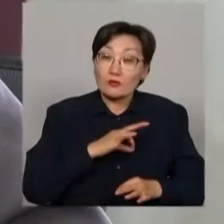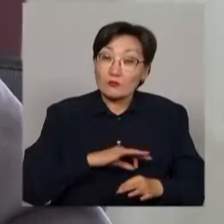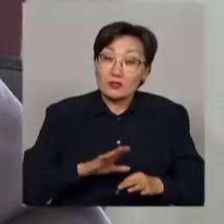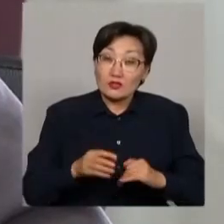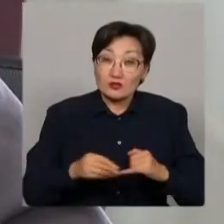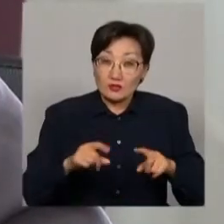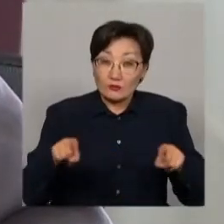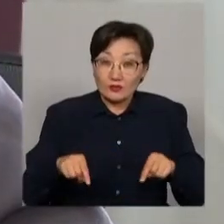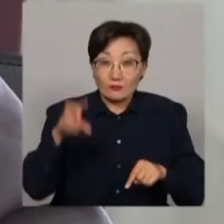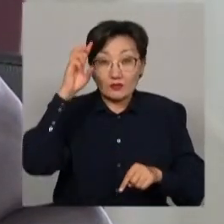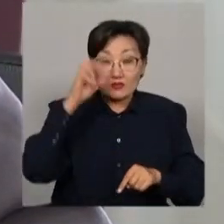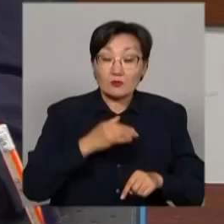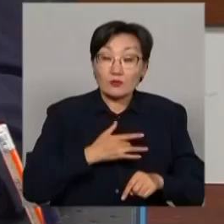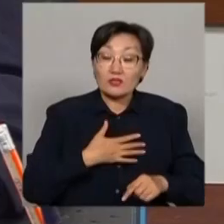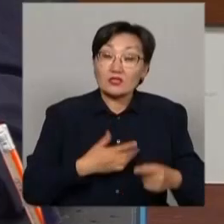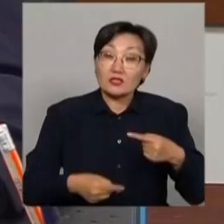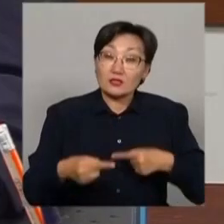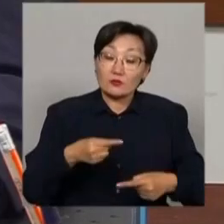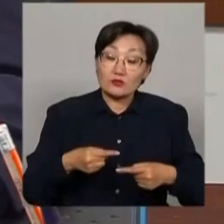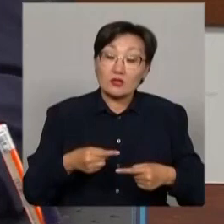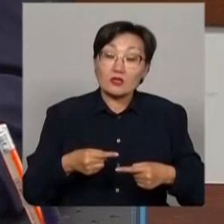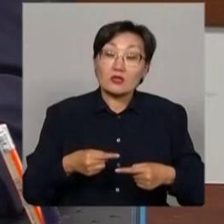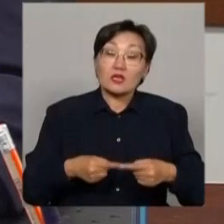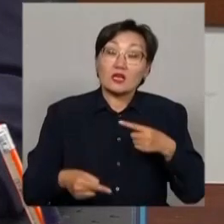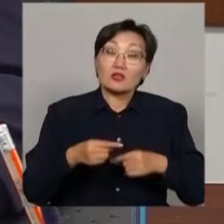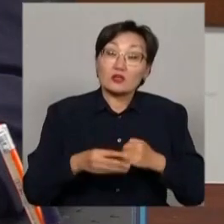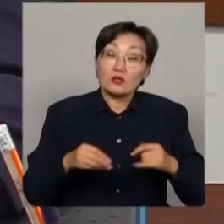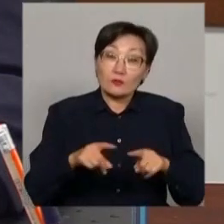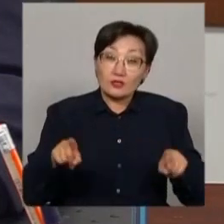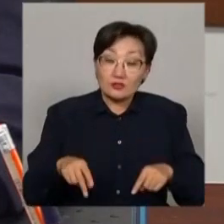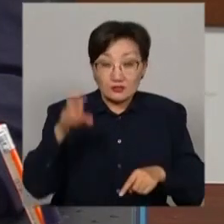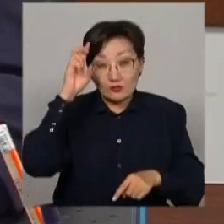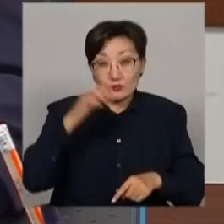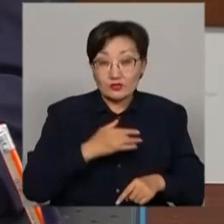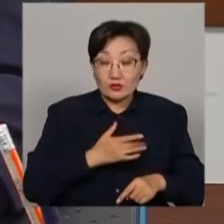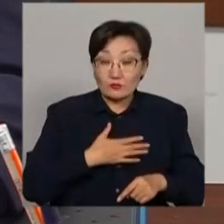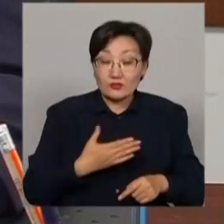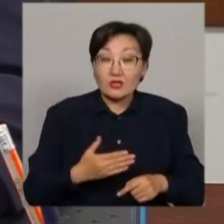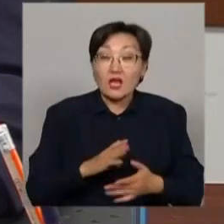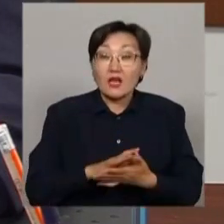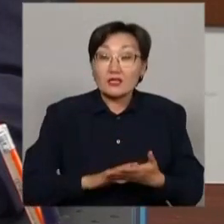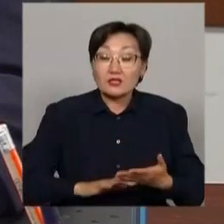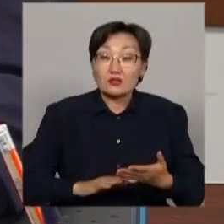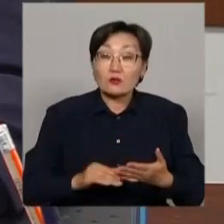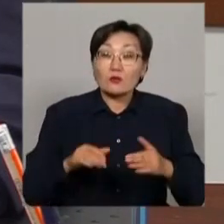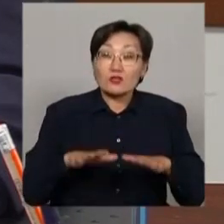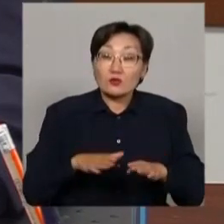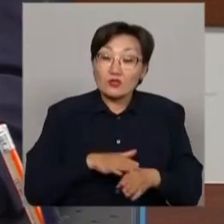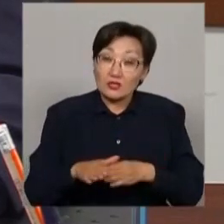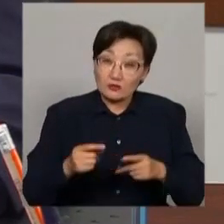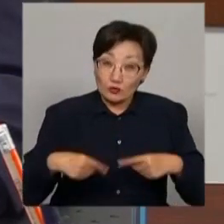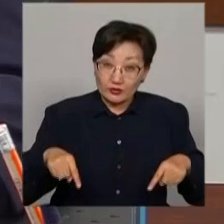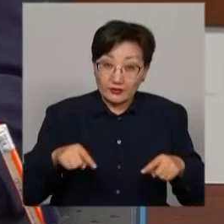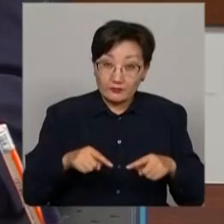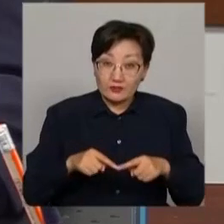жерлер мемлекеттік меншігіне қайтарылады. Қайтарылған жерлер мемлекет меншігіне өтіп, әрі қарай жергілікті атқарушы